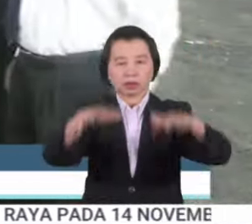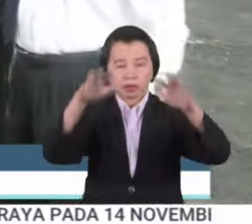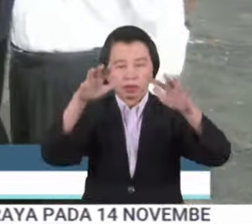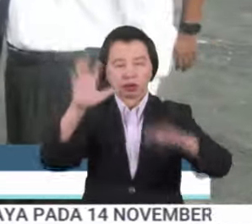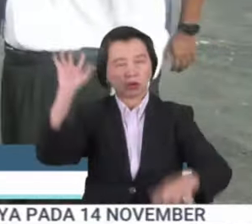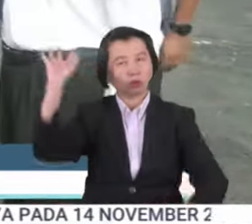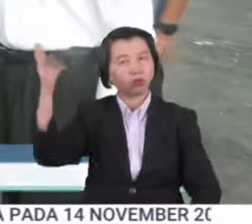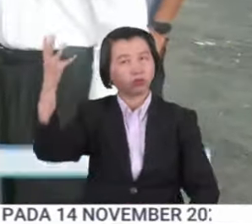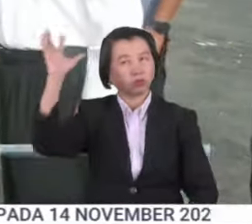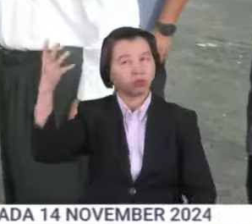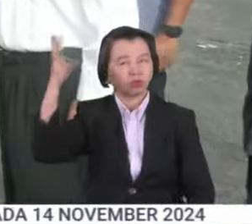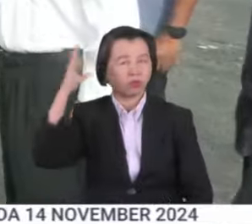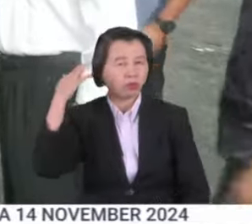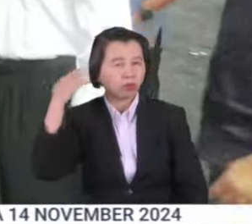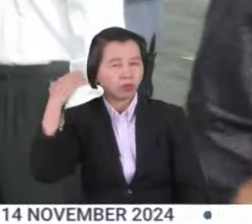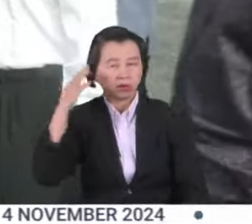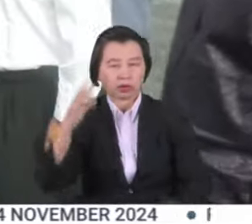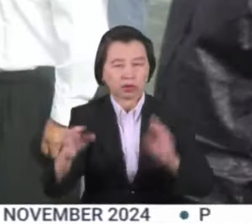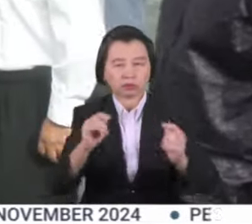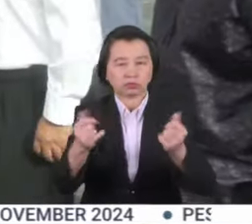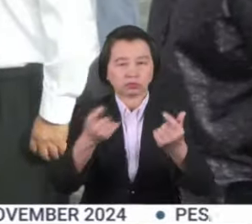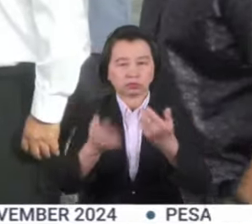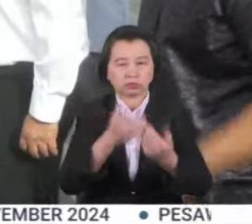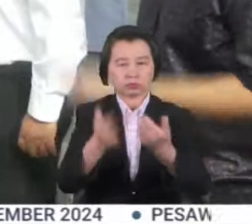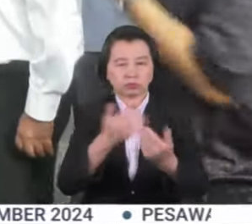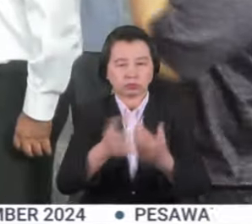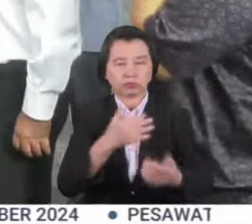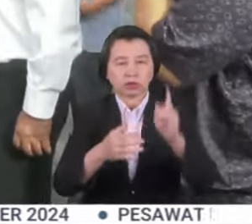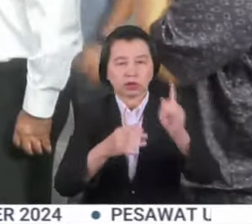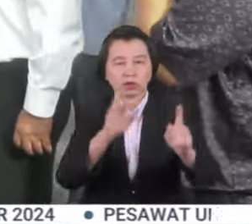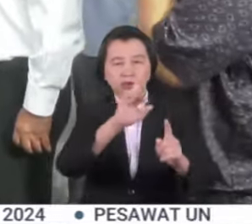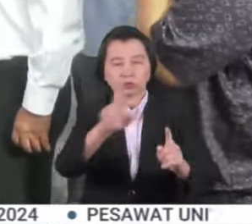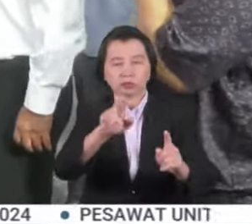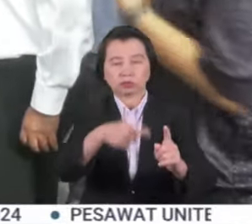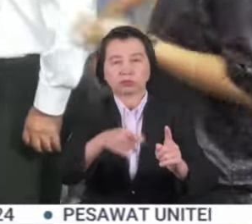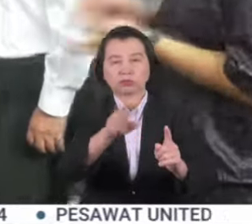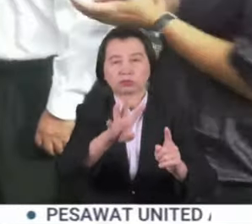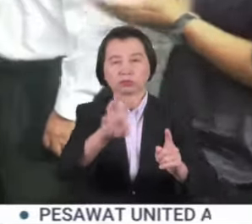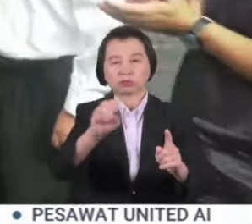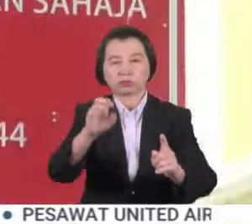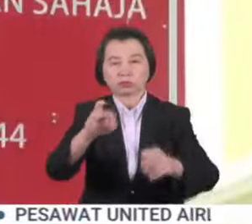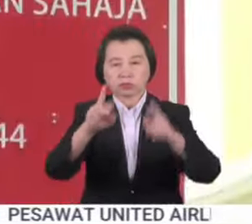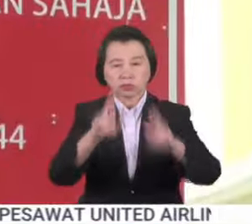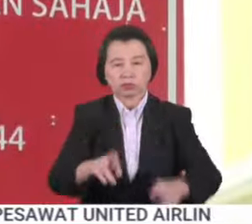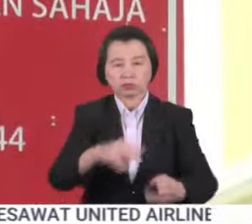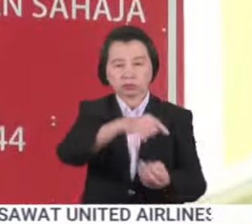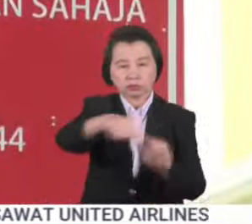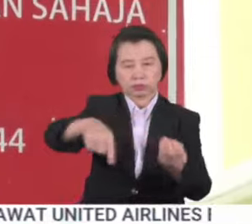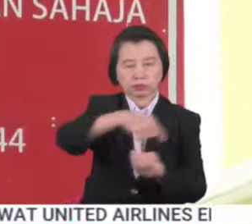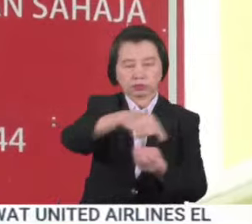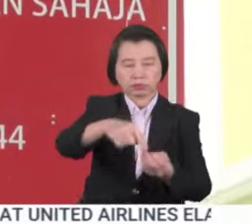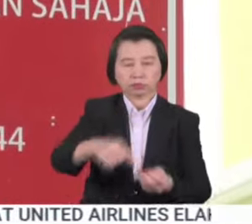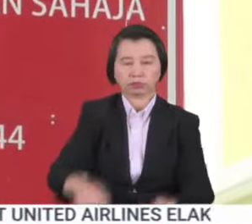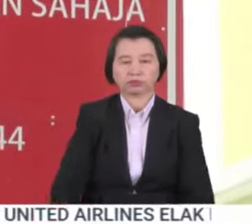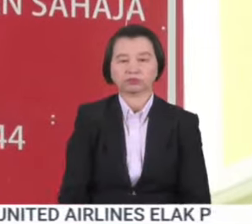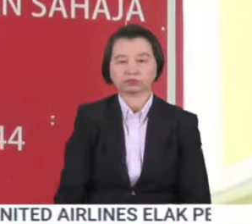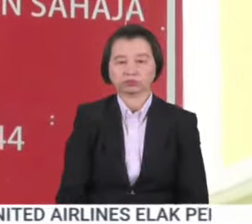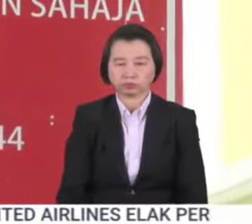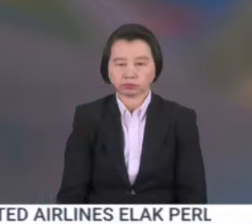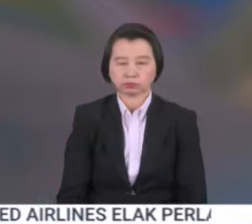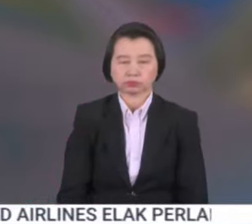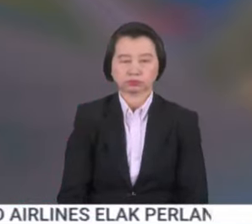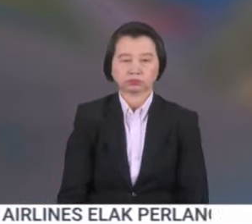dibunyikan. Seterusnya, memudahkan pergerakan kira-kira 1,400 penduduk sekitar.